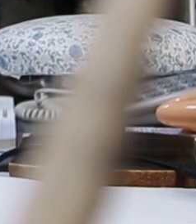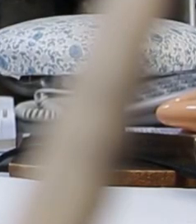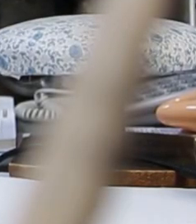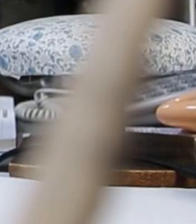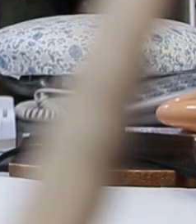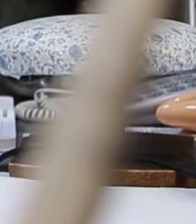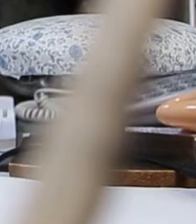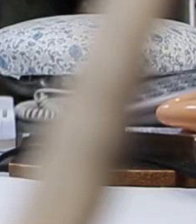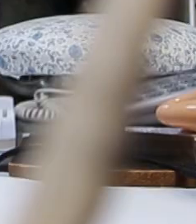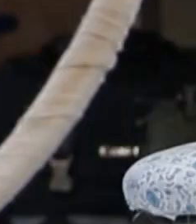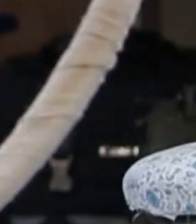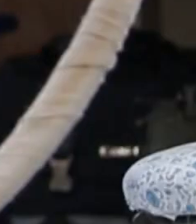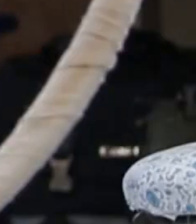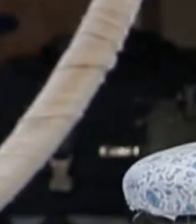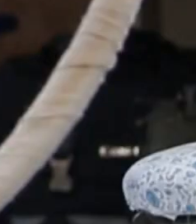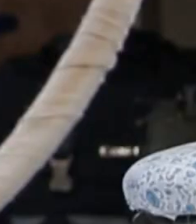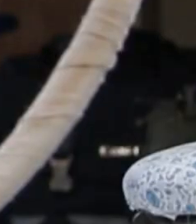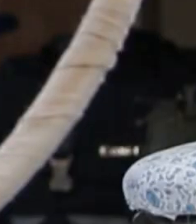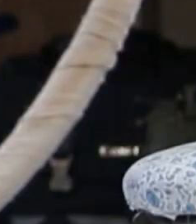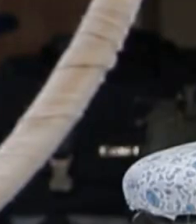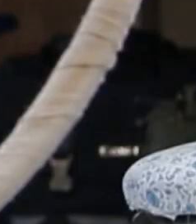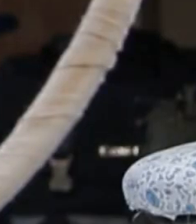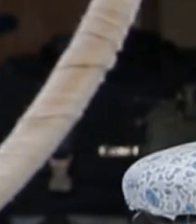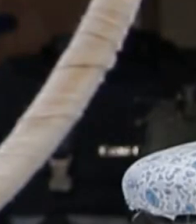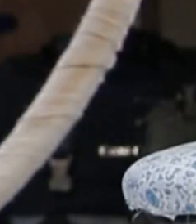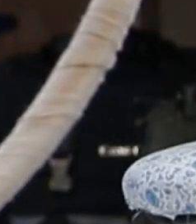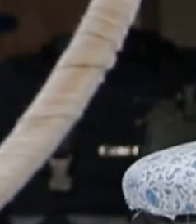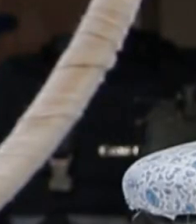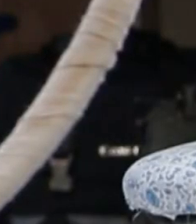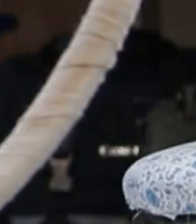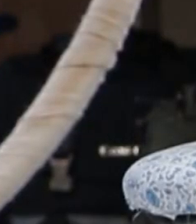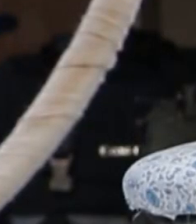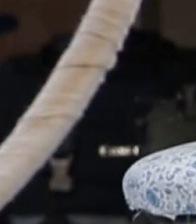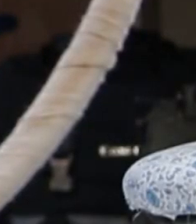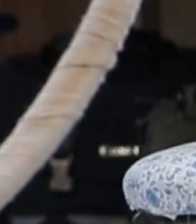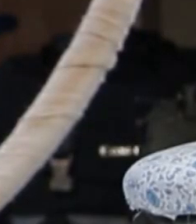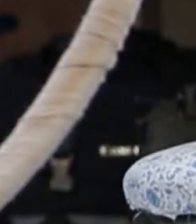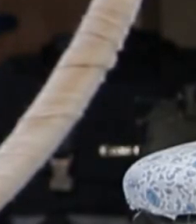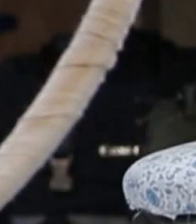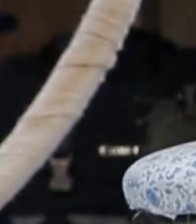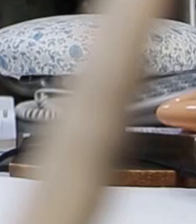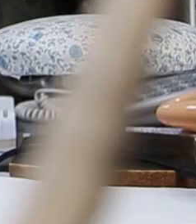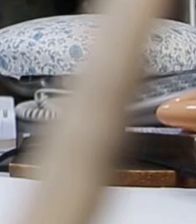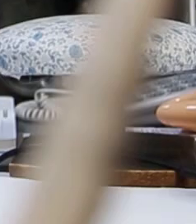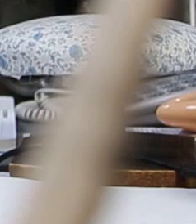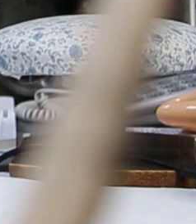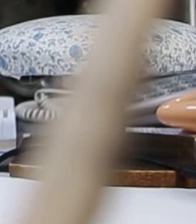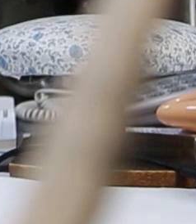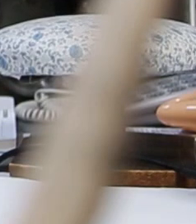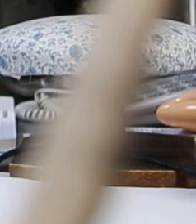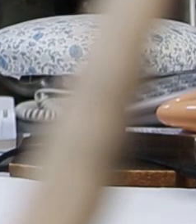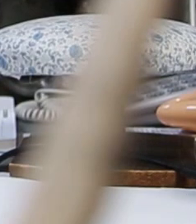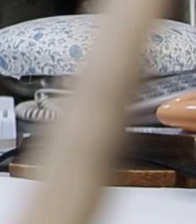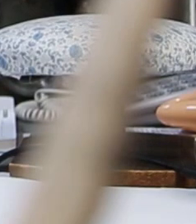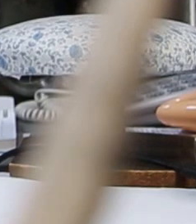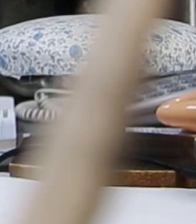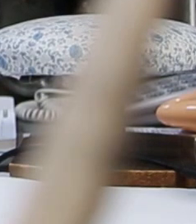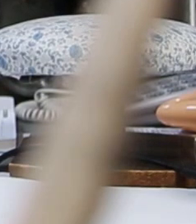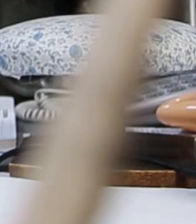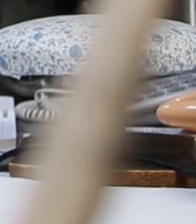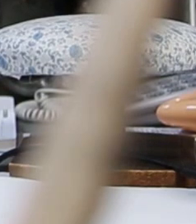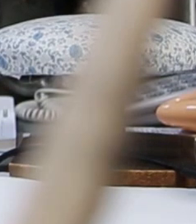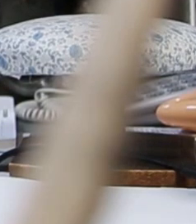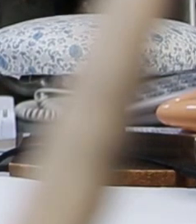신길동에서 살기는 편해요. 주변에 또 뭐 주택이 같이 끼어 있어서 아파트만 모여 있는